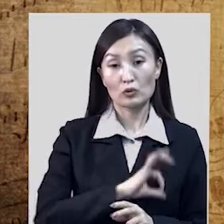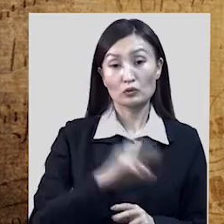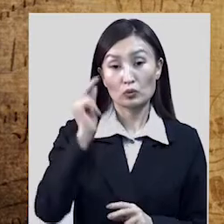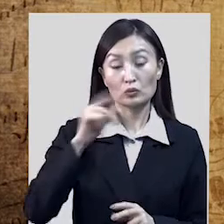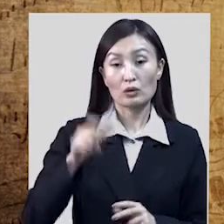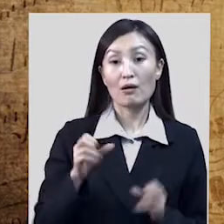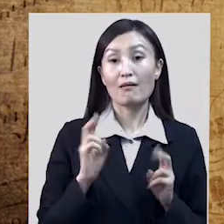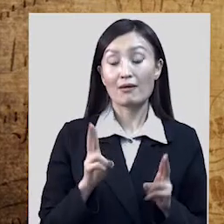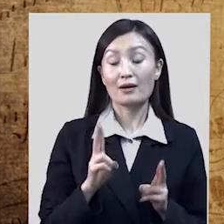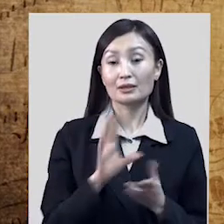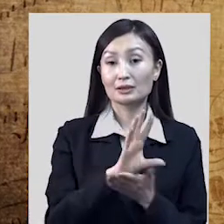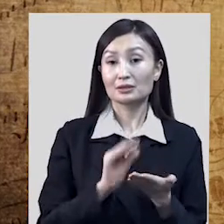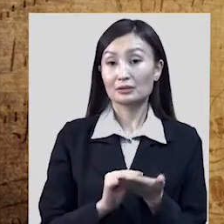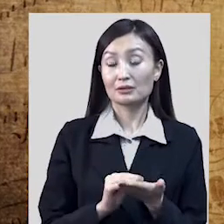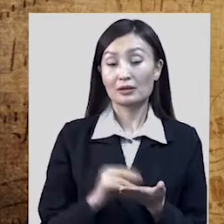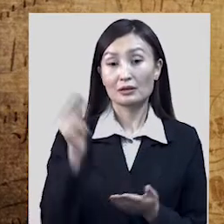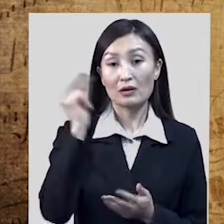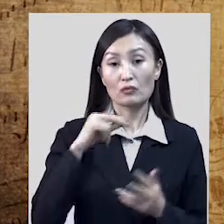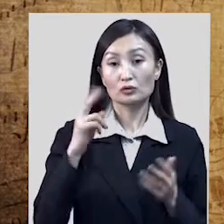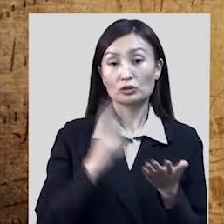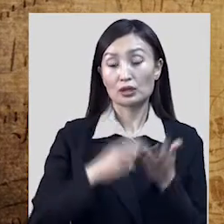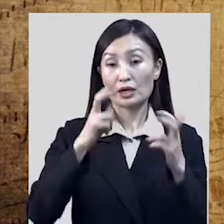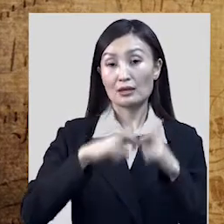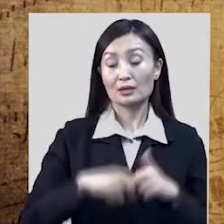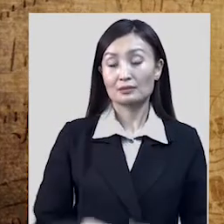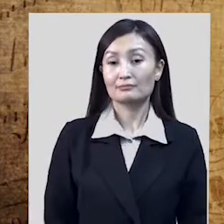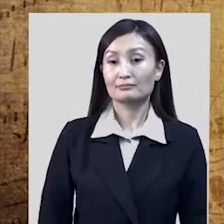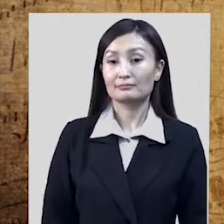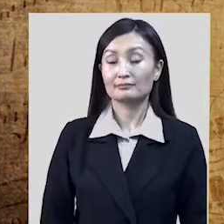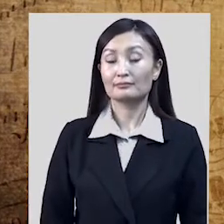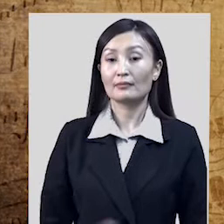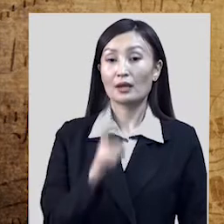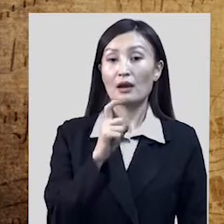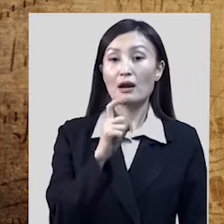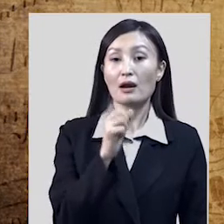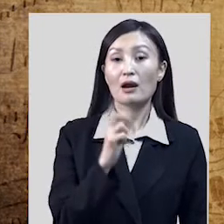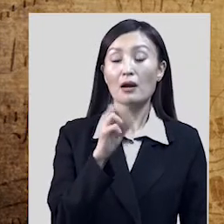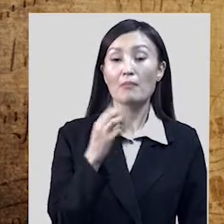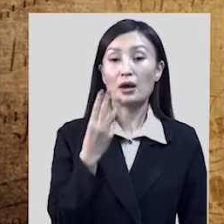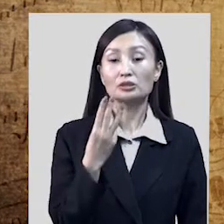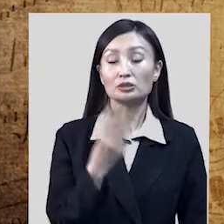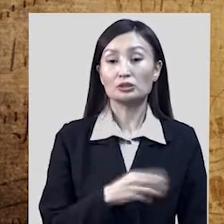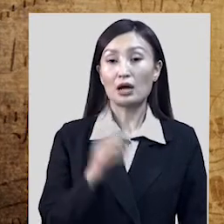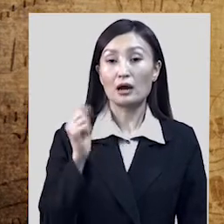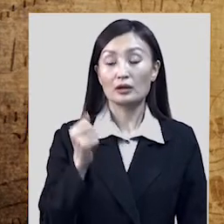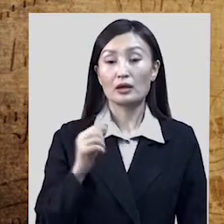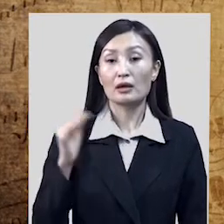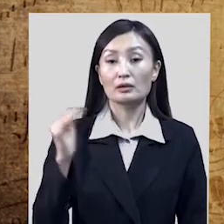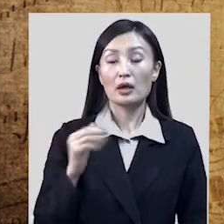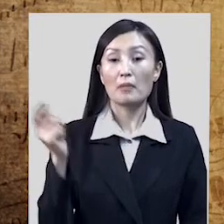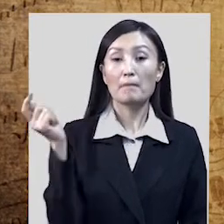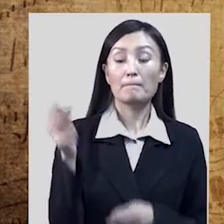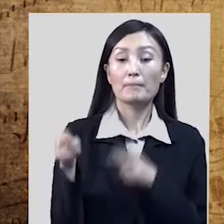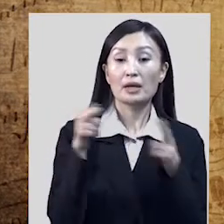учеными в качестве цикл обеде и научных пособий хабаш альмар вазе из мерва переехал в